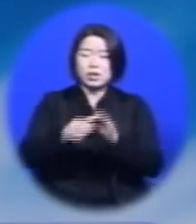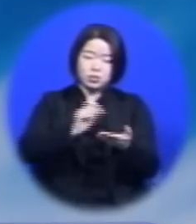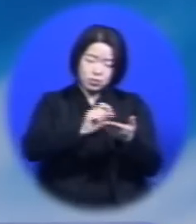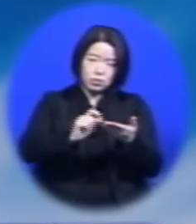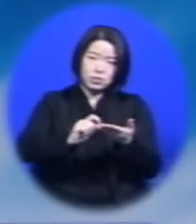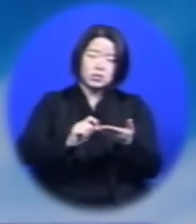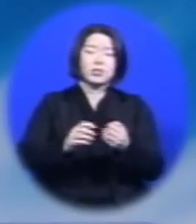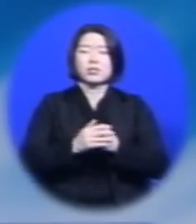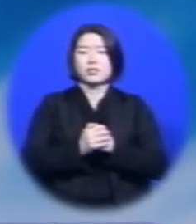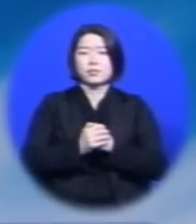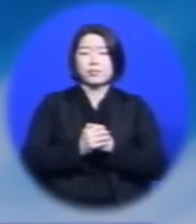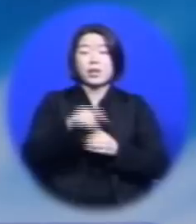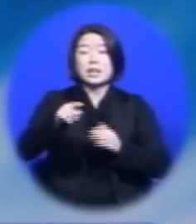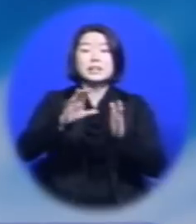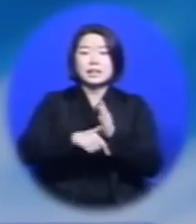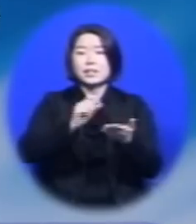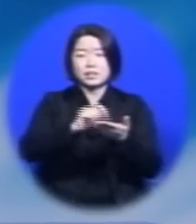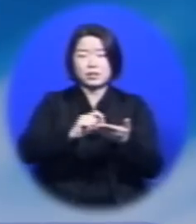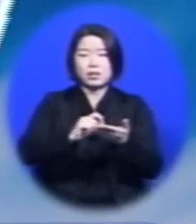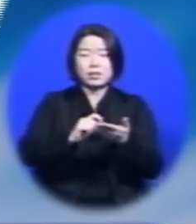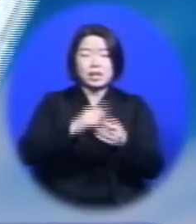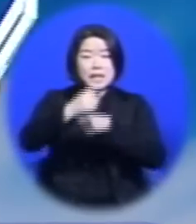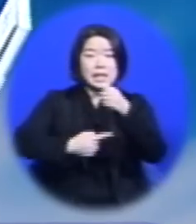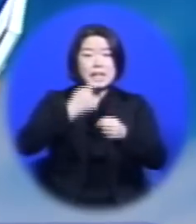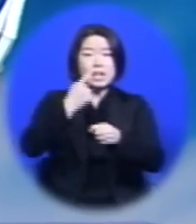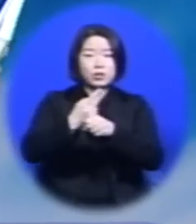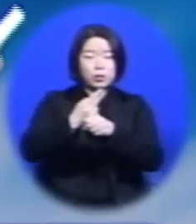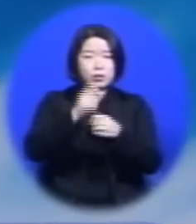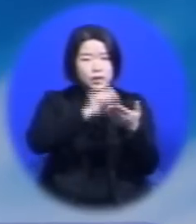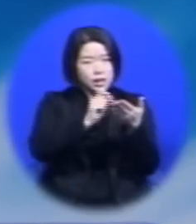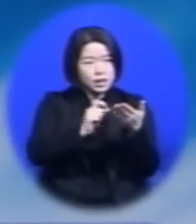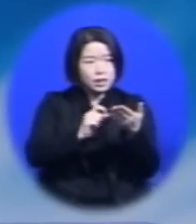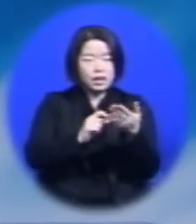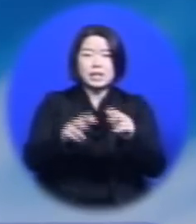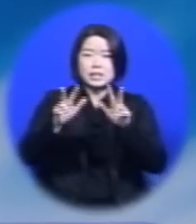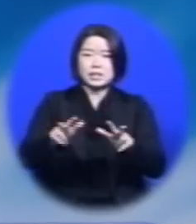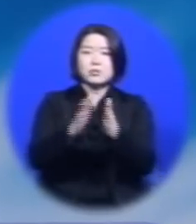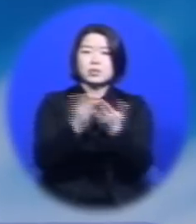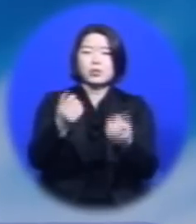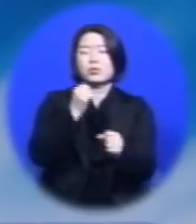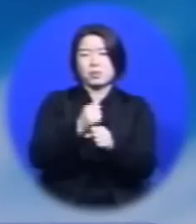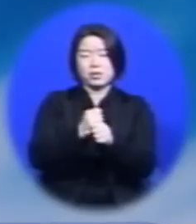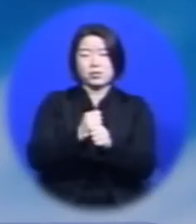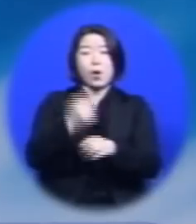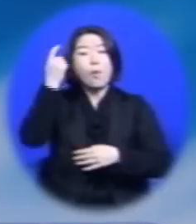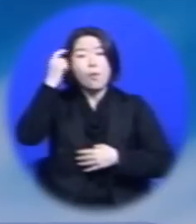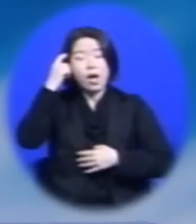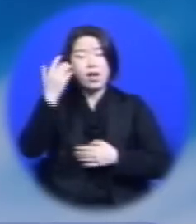썼어요. 그때 썼던 그 1년 동안의 일기가 지금 이렇게 책으로 나왔어요. 왜